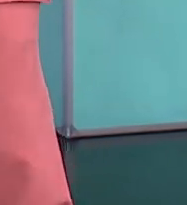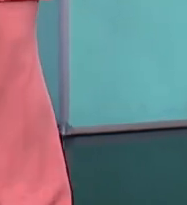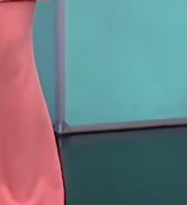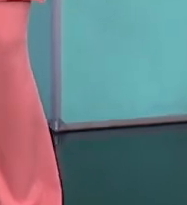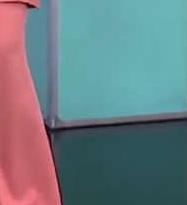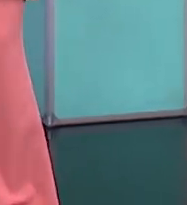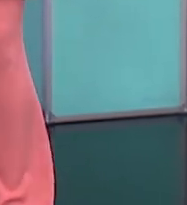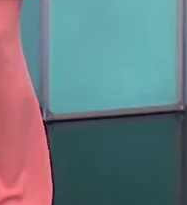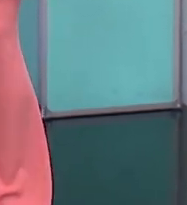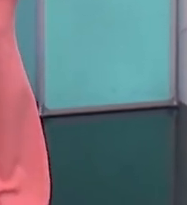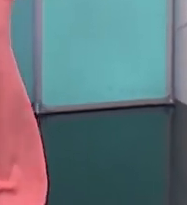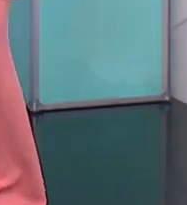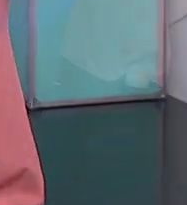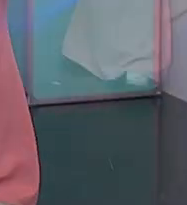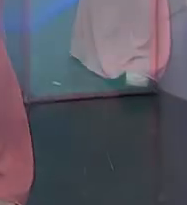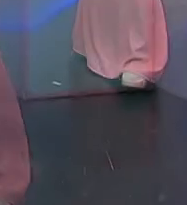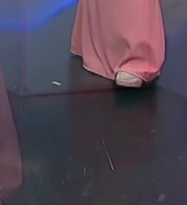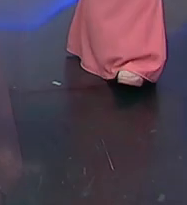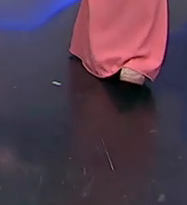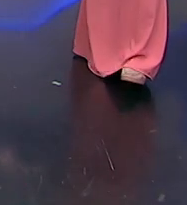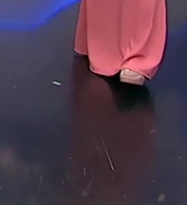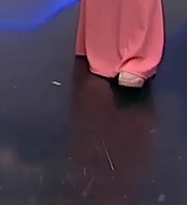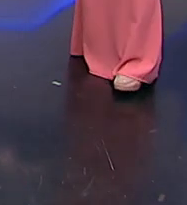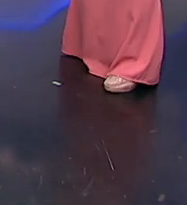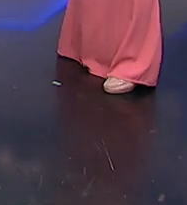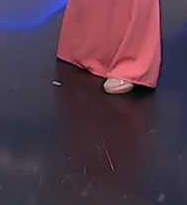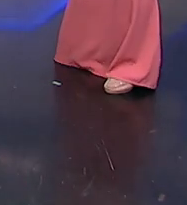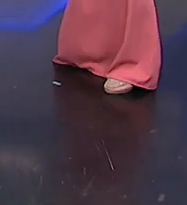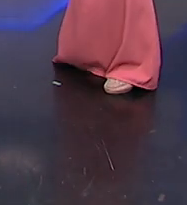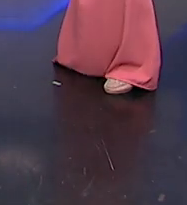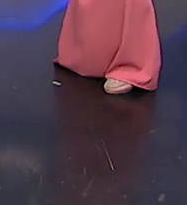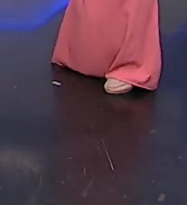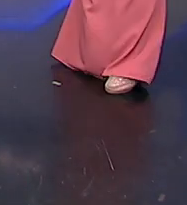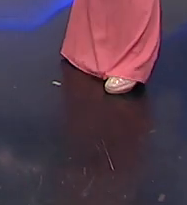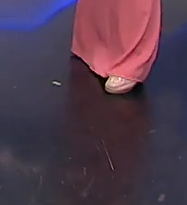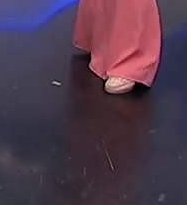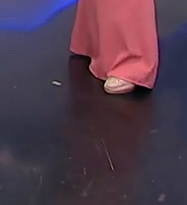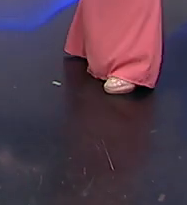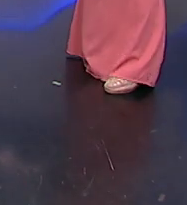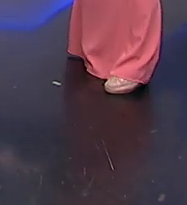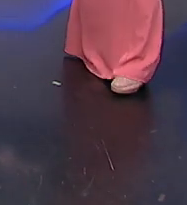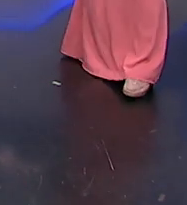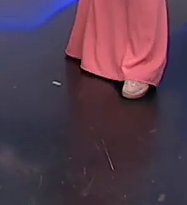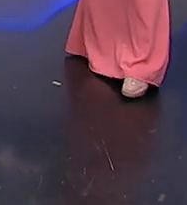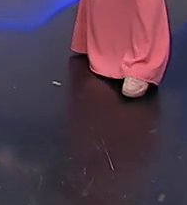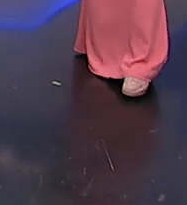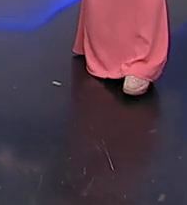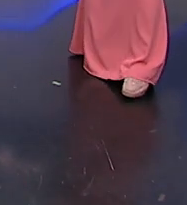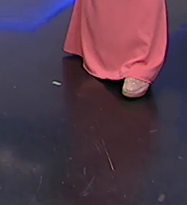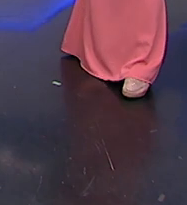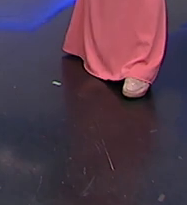tambah tambah Tambah makin tambah makin banyak objek semakin